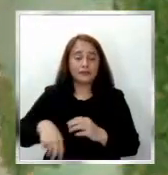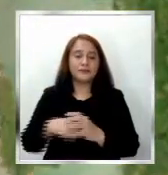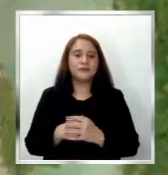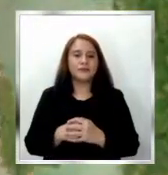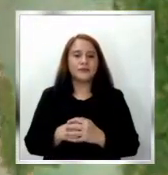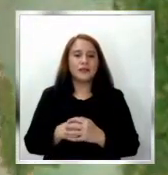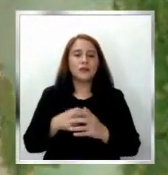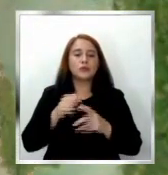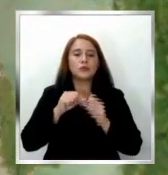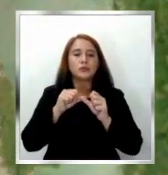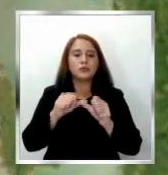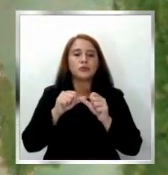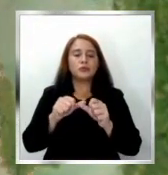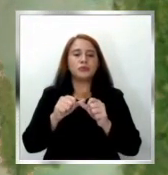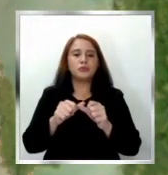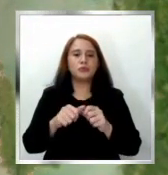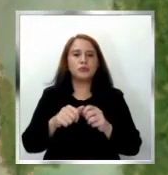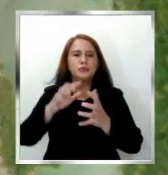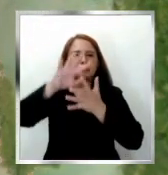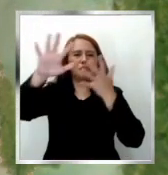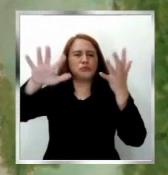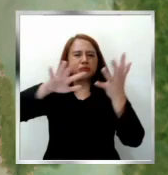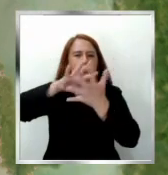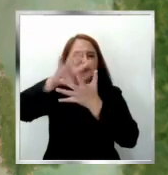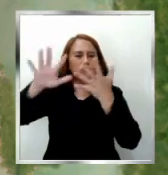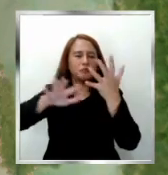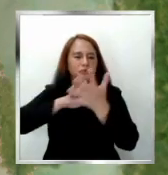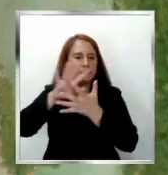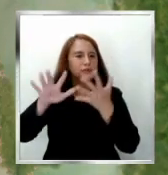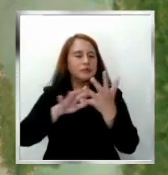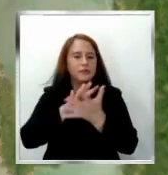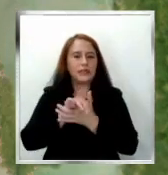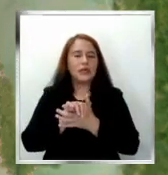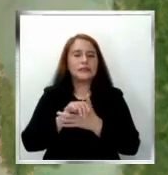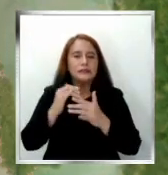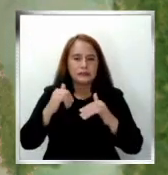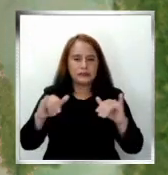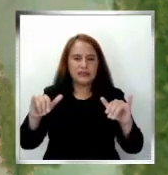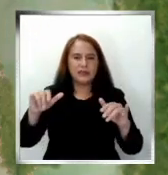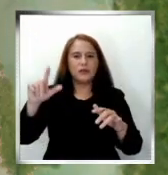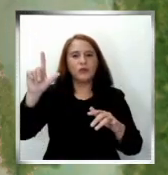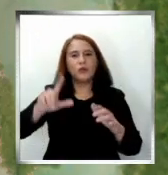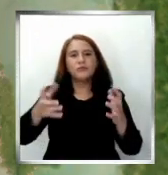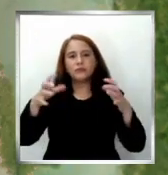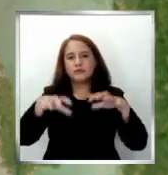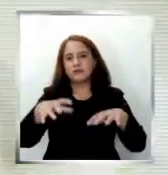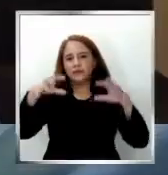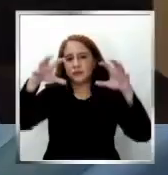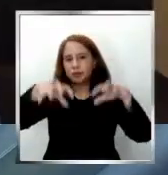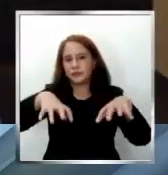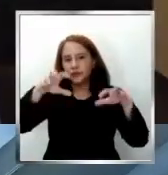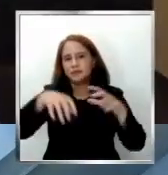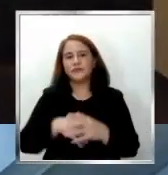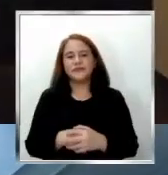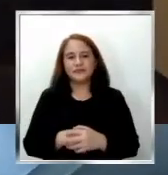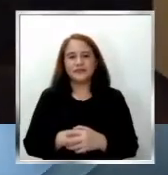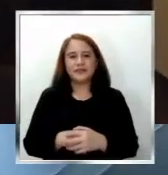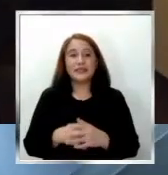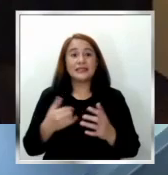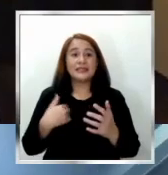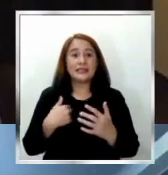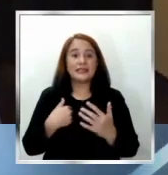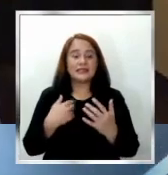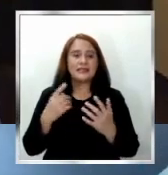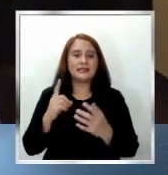yung bahagyang maulap na papawirin at mga kapuso, mababa pa rin po yung tsansa ng ulan. Yan ang latest mula sa GMA